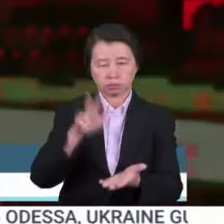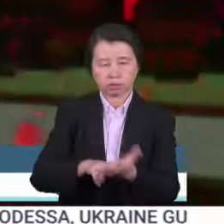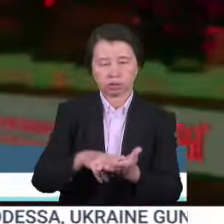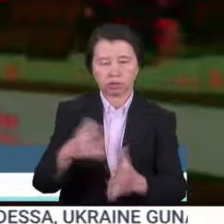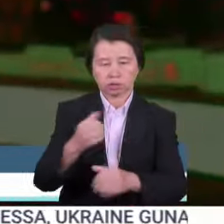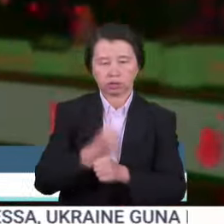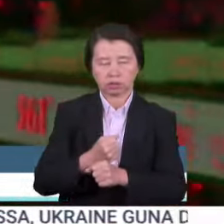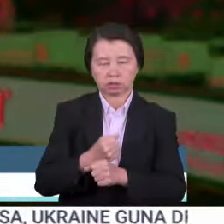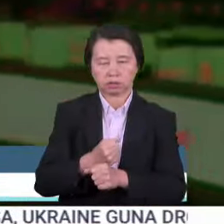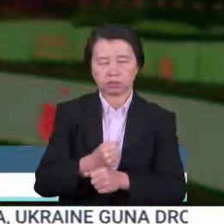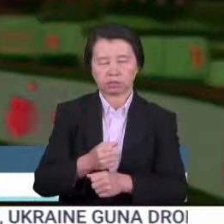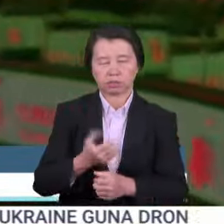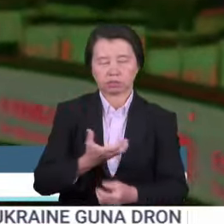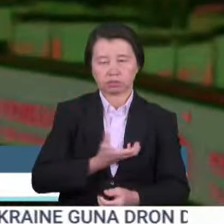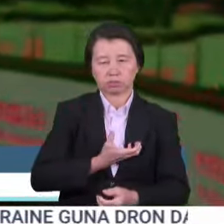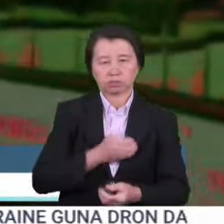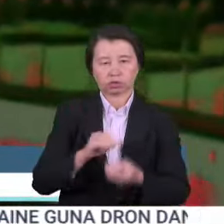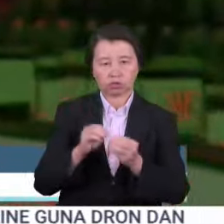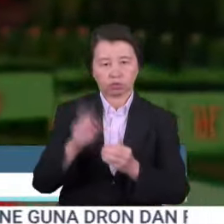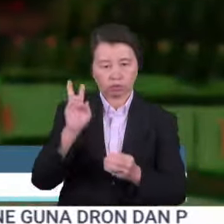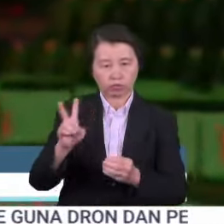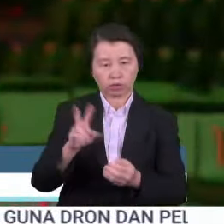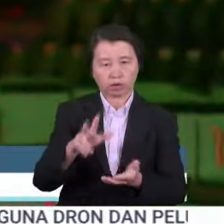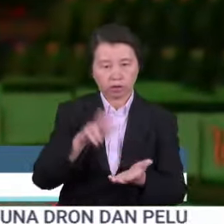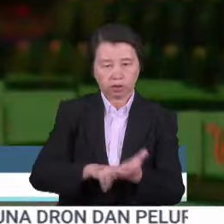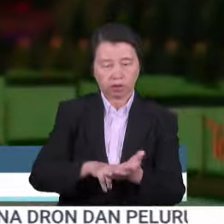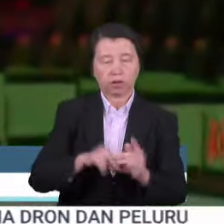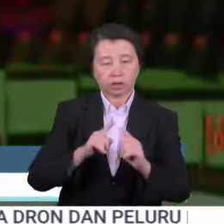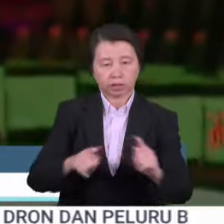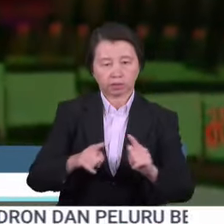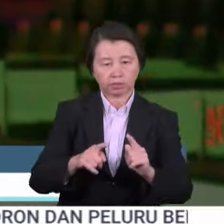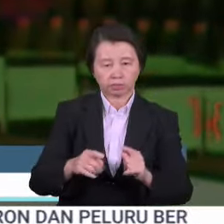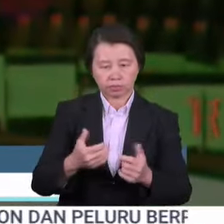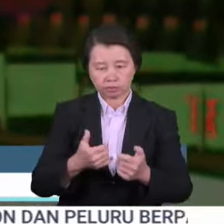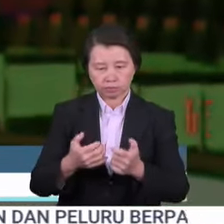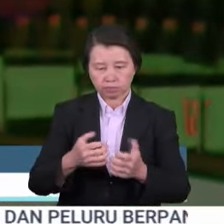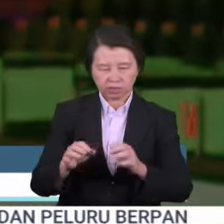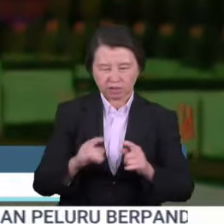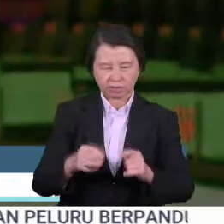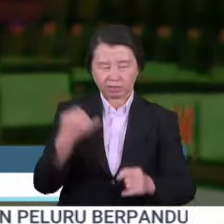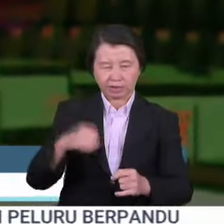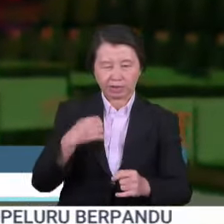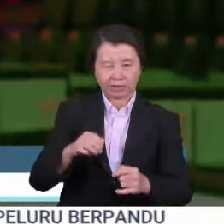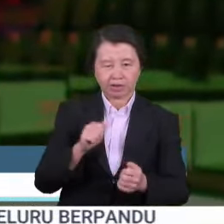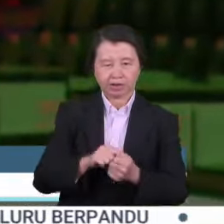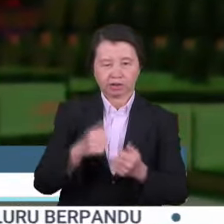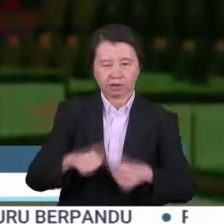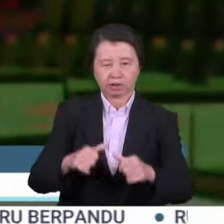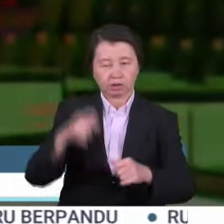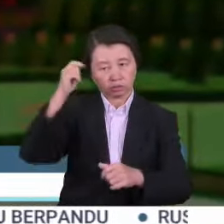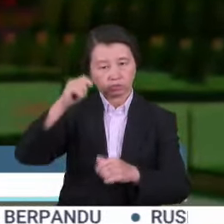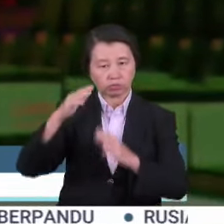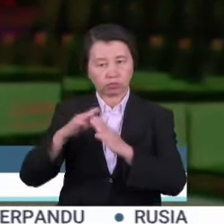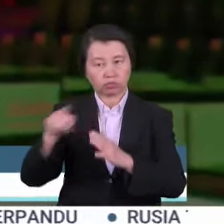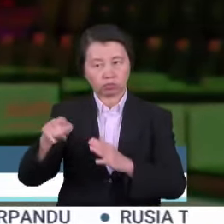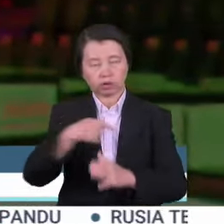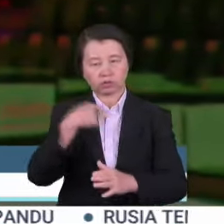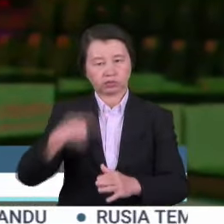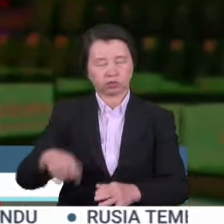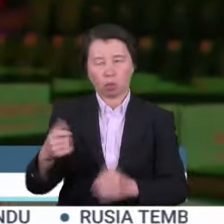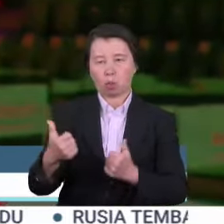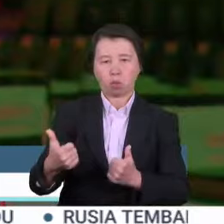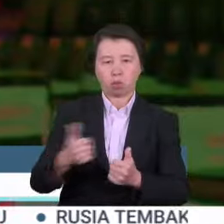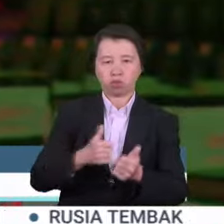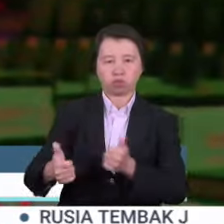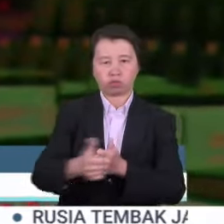sekurang-kurangnya pingat perak apabila layak ke pentas final. Namun lebih mengembirakan jika mereka mampu melepaskan pasukan tuan rumah untuk meraih pingat